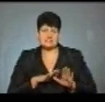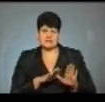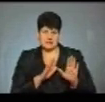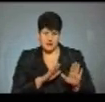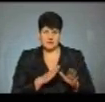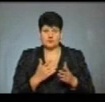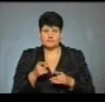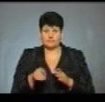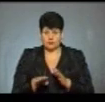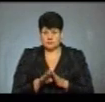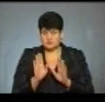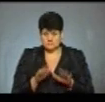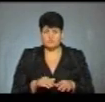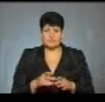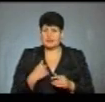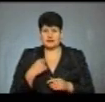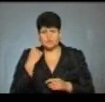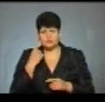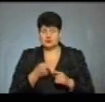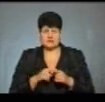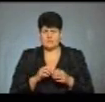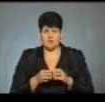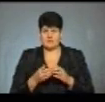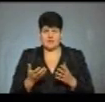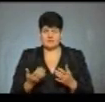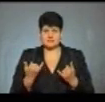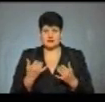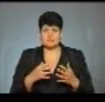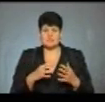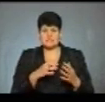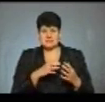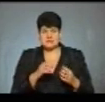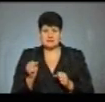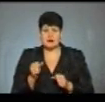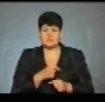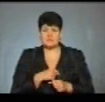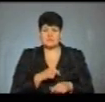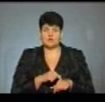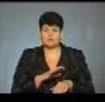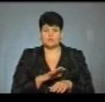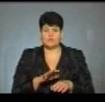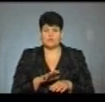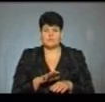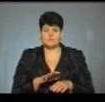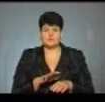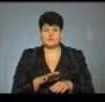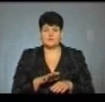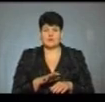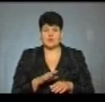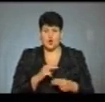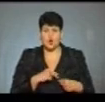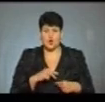якщо він буде в відпустку, щоб це... Я не думаю, що це є проблема. От зараз ми знімаємо депутатську недоторканність. Ми зняли з депутата нашого